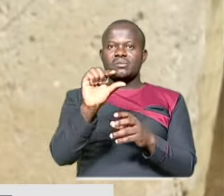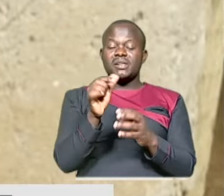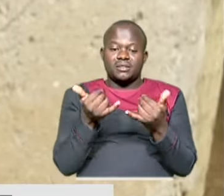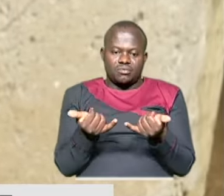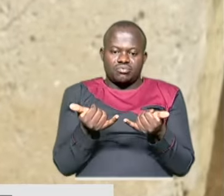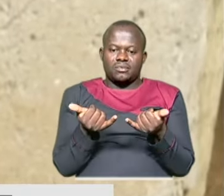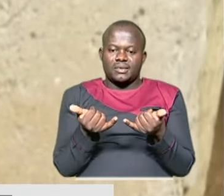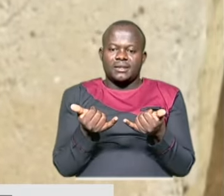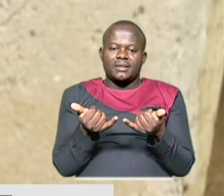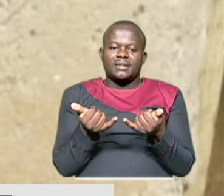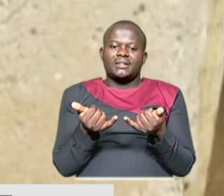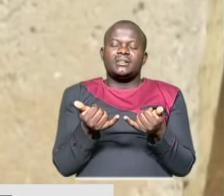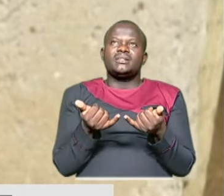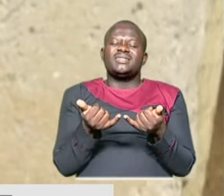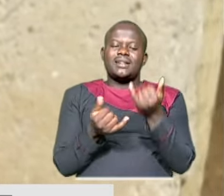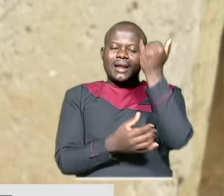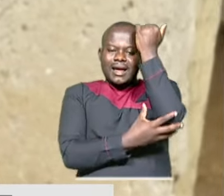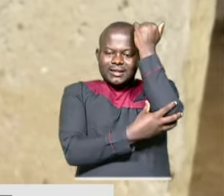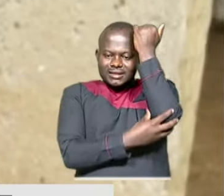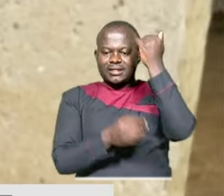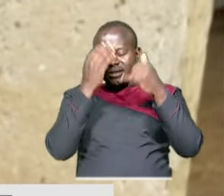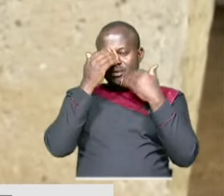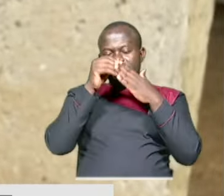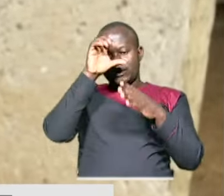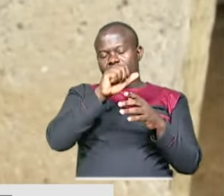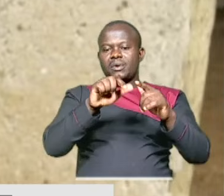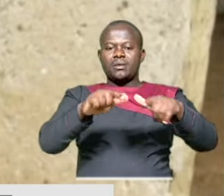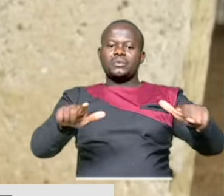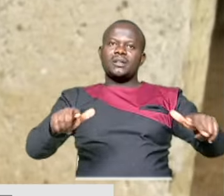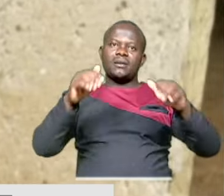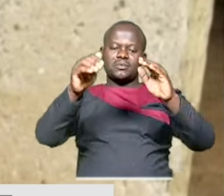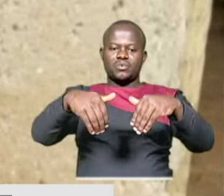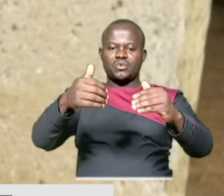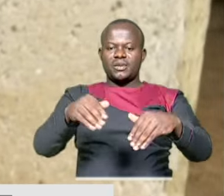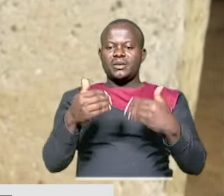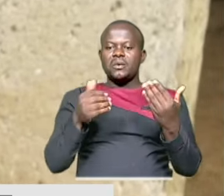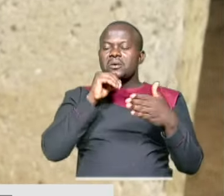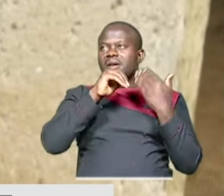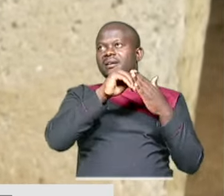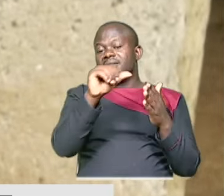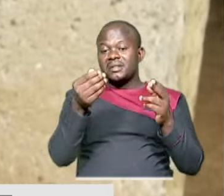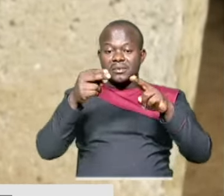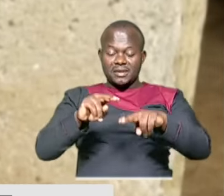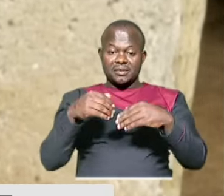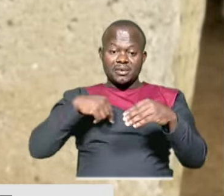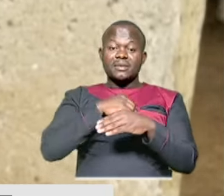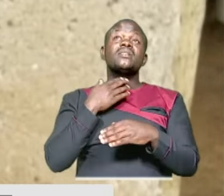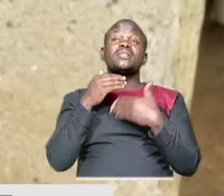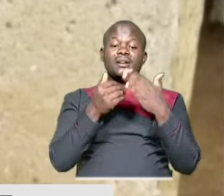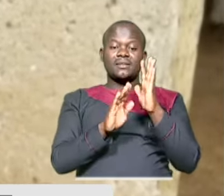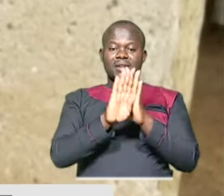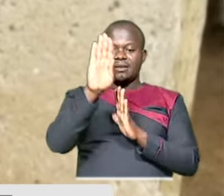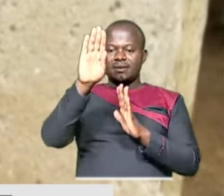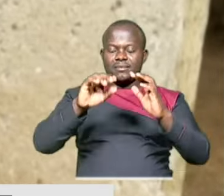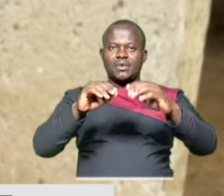ngubu nabaye umukene kubera kubura ubutaka bwo guhinga. Ubwo nta kundi byagendaga twashakaga amajyambere nyine